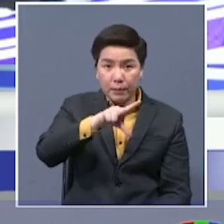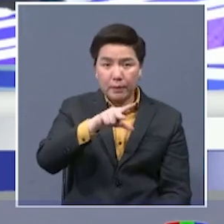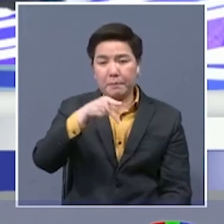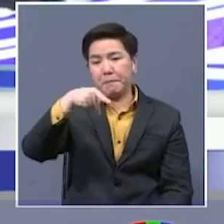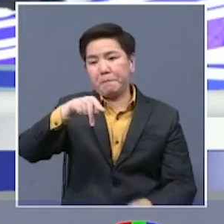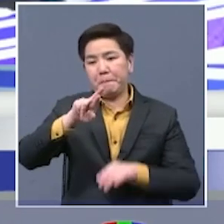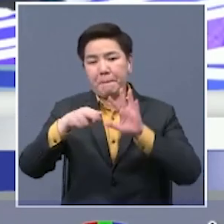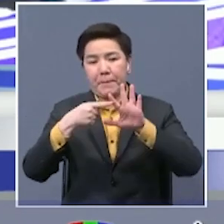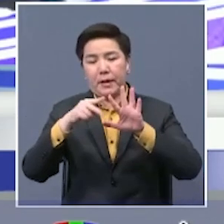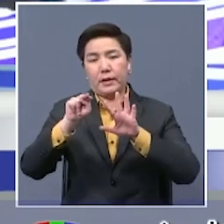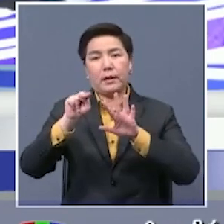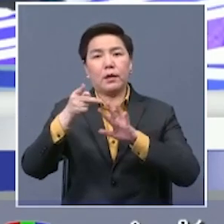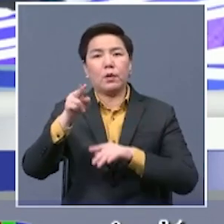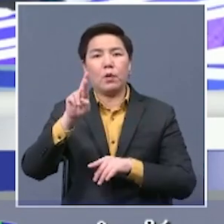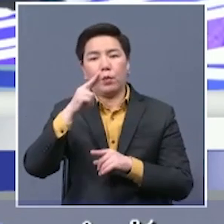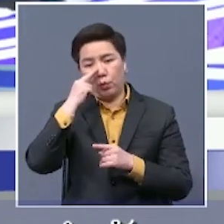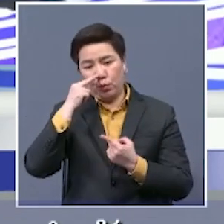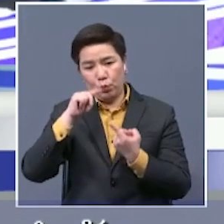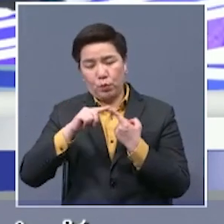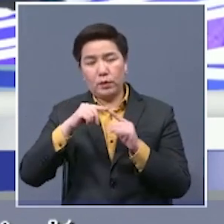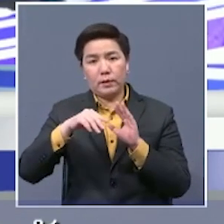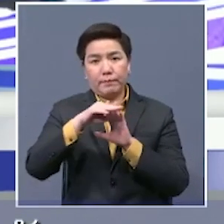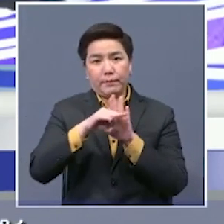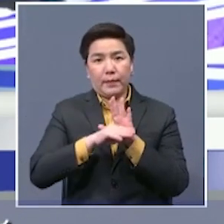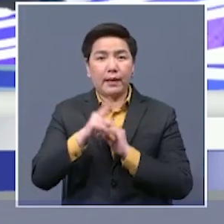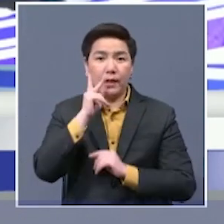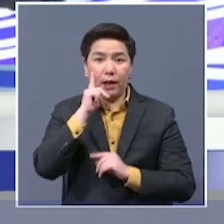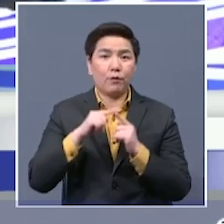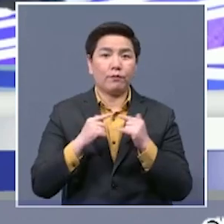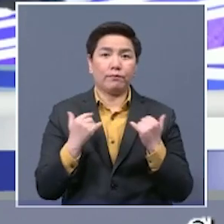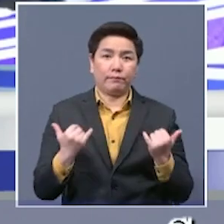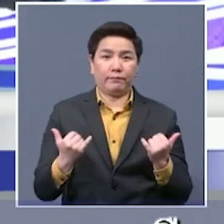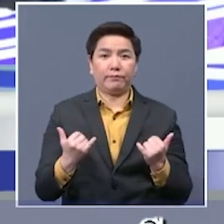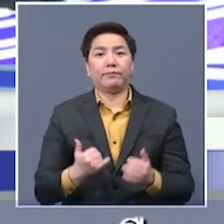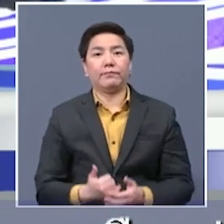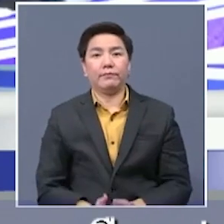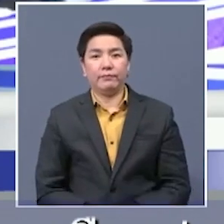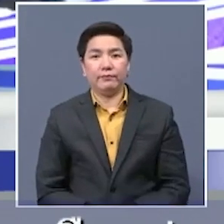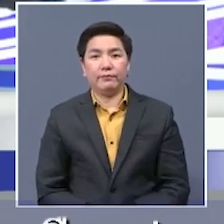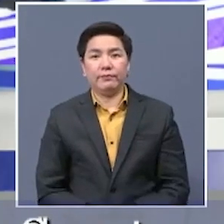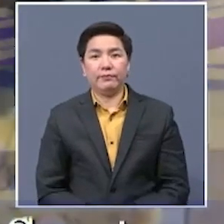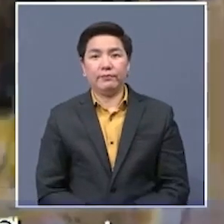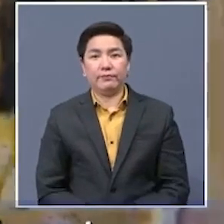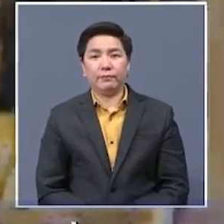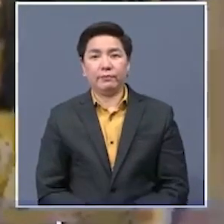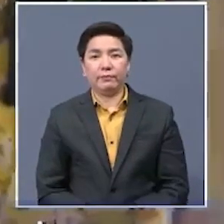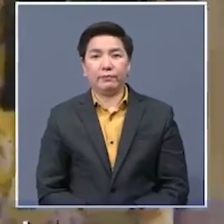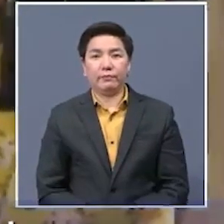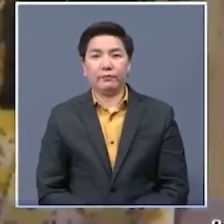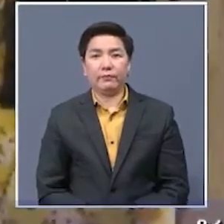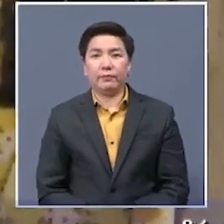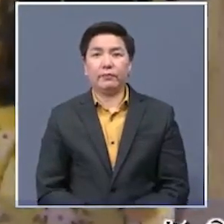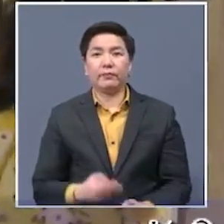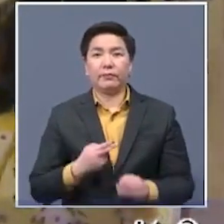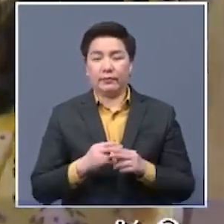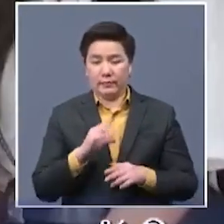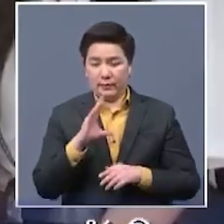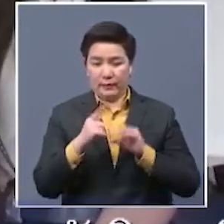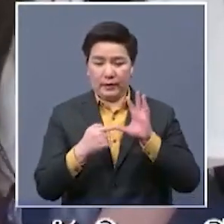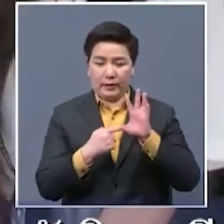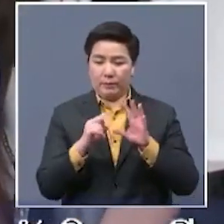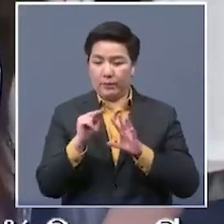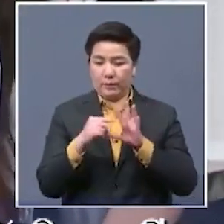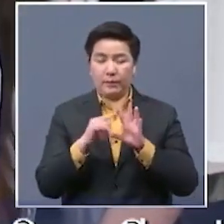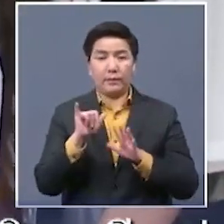งานและศึกษากระบวนการผลิตรายการข่าวของสถานีวิทยุโทรทัศน์กองทัพบกครับพลโทชำนาญช้าง